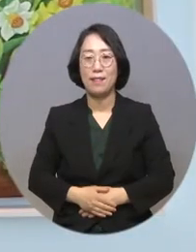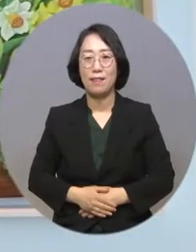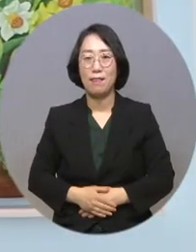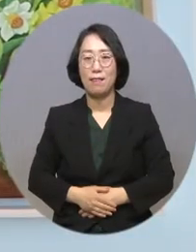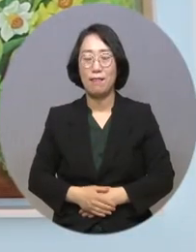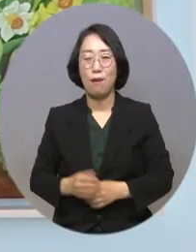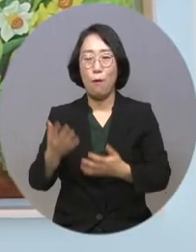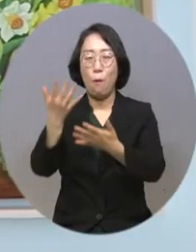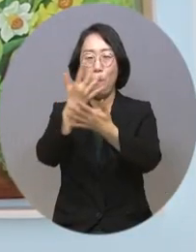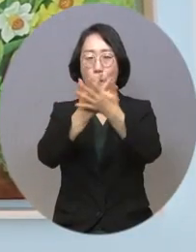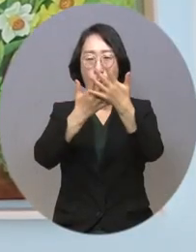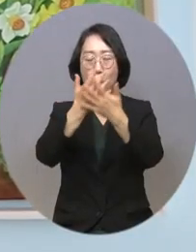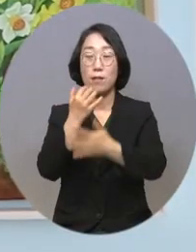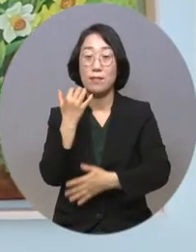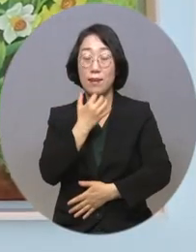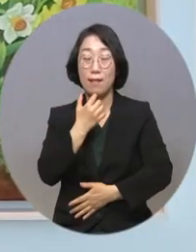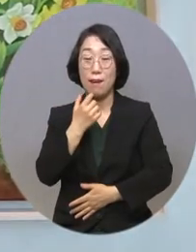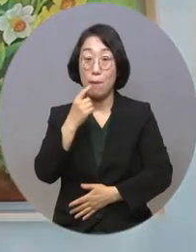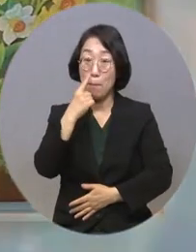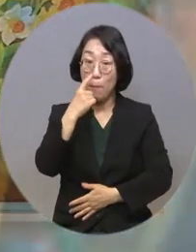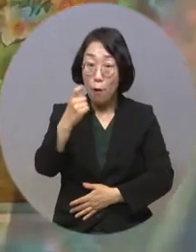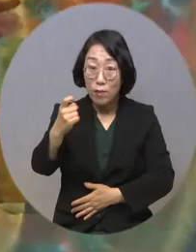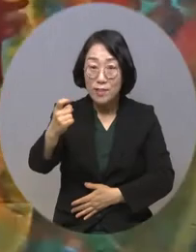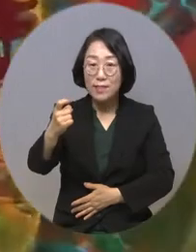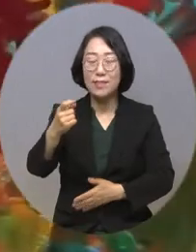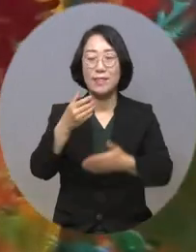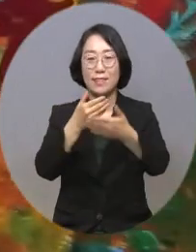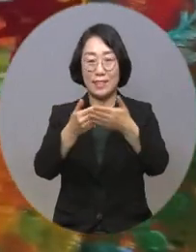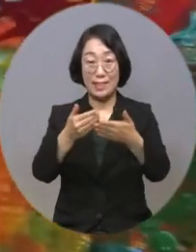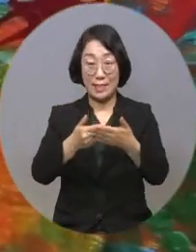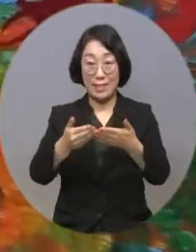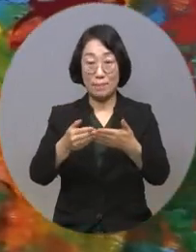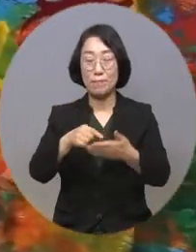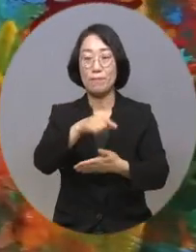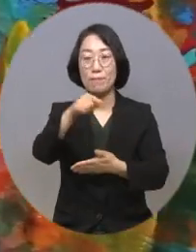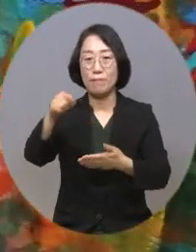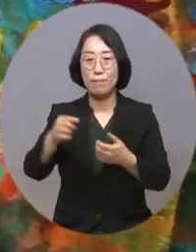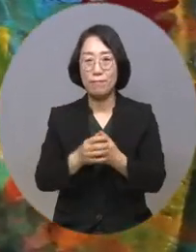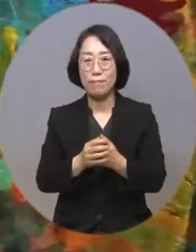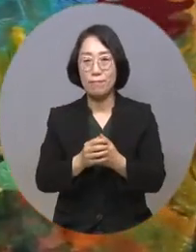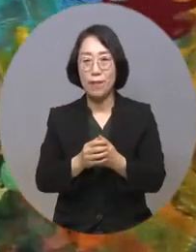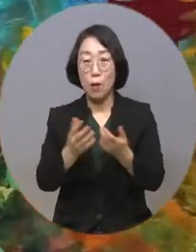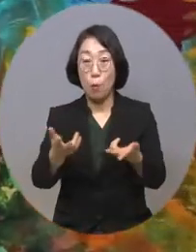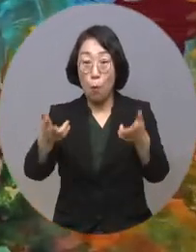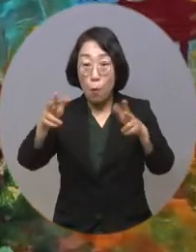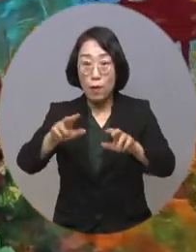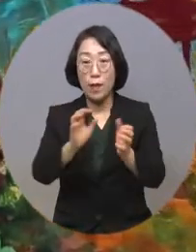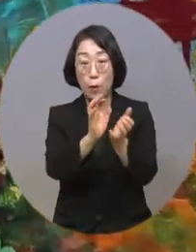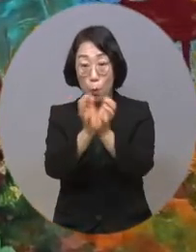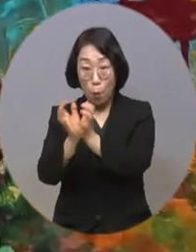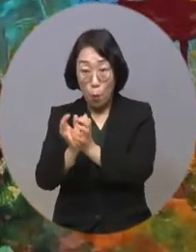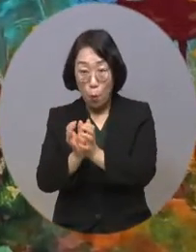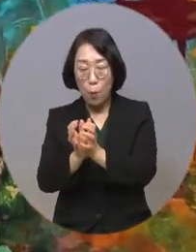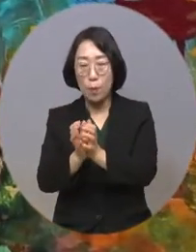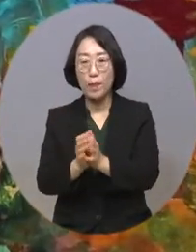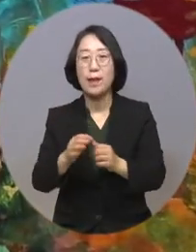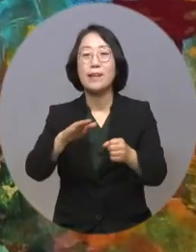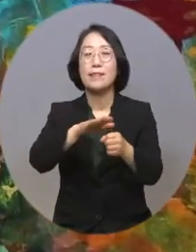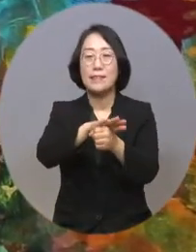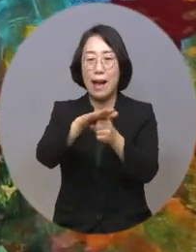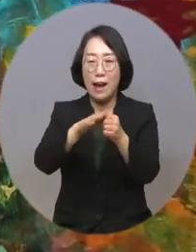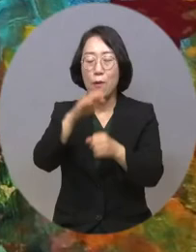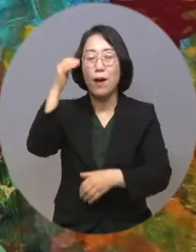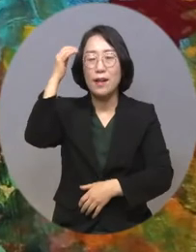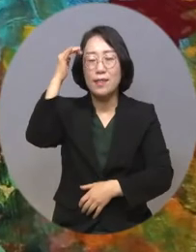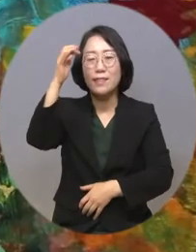몽환적이고 화려한 색채로 독특한 화풍을 담아낸 작가는 정원에 피어있는 꽃들로 화폭의 사랑과